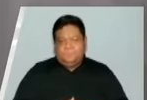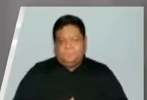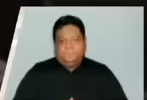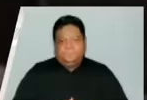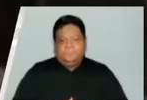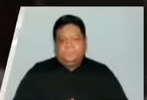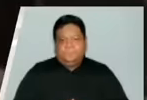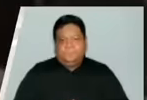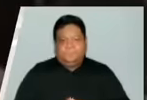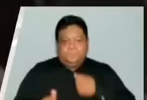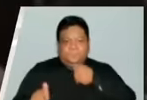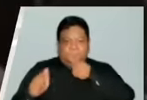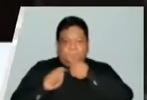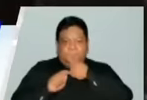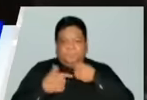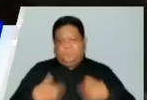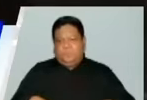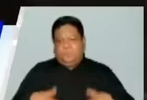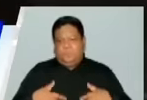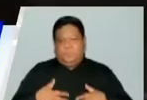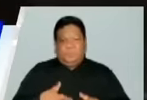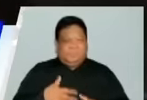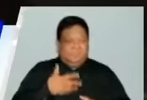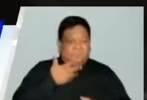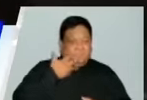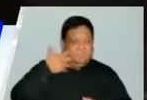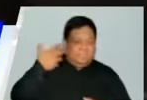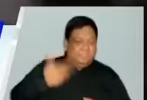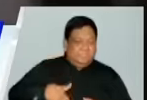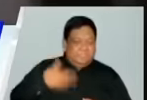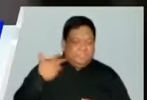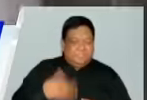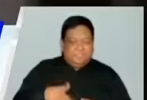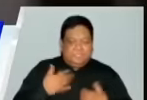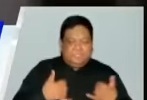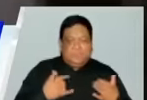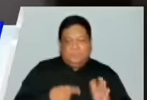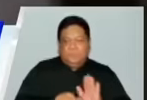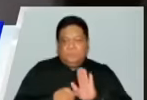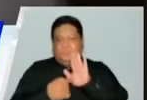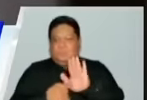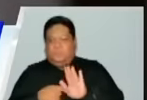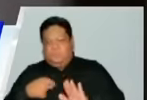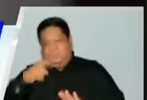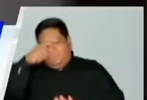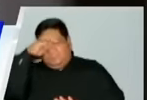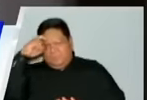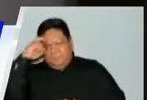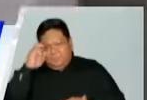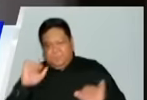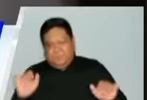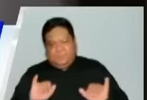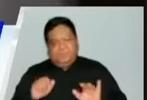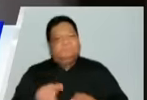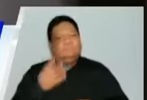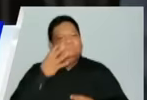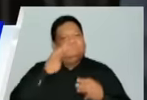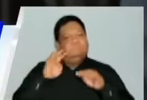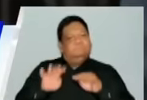Sing-init ng tag-init ang pasabog performances na matutunghayan ng mga kapuso